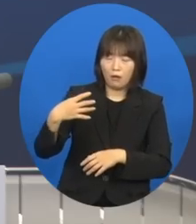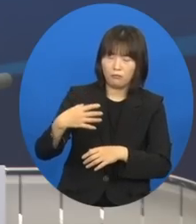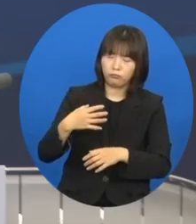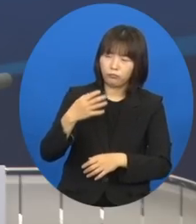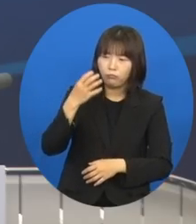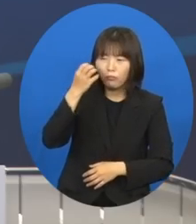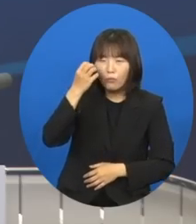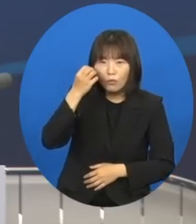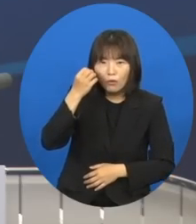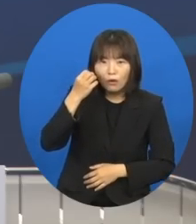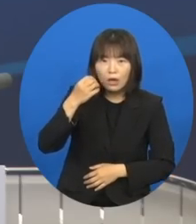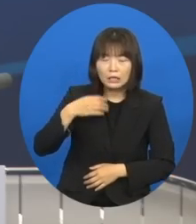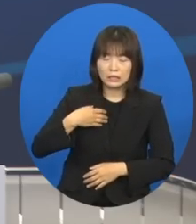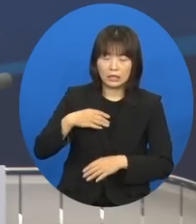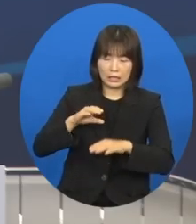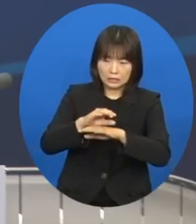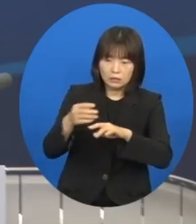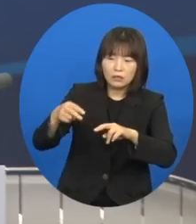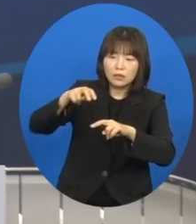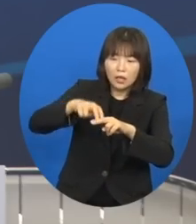그분에게 차를 타고 얘기했습니다.